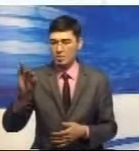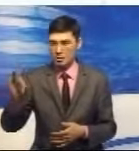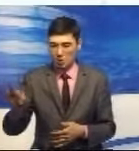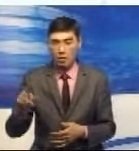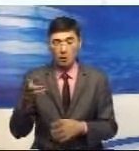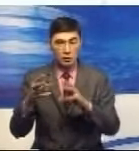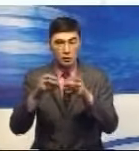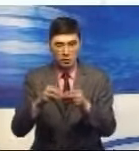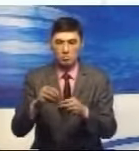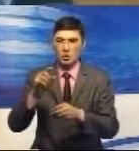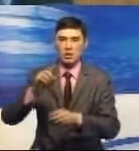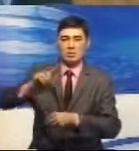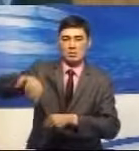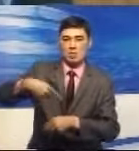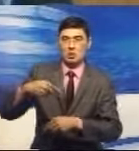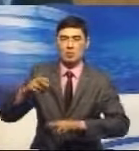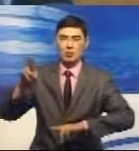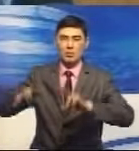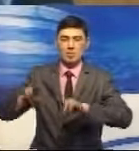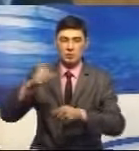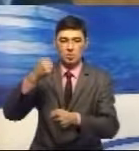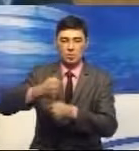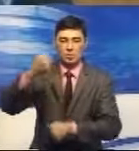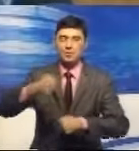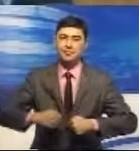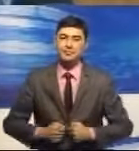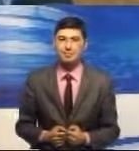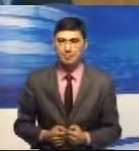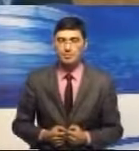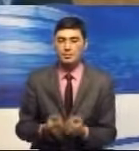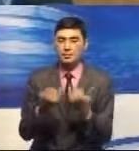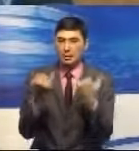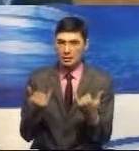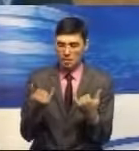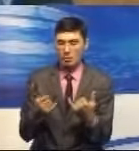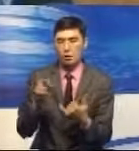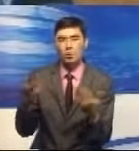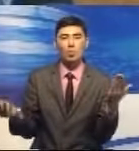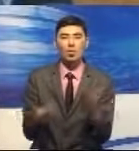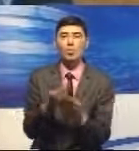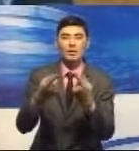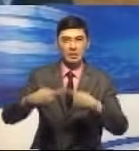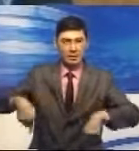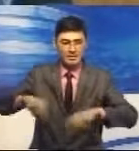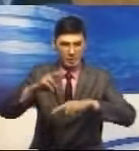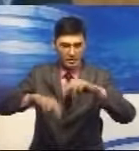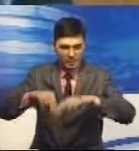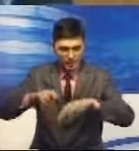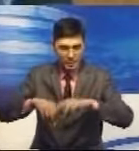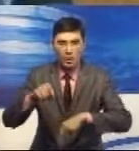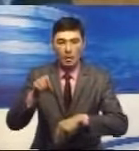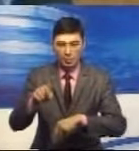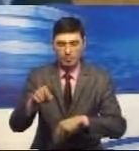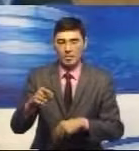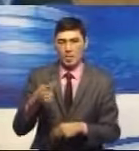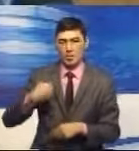бойынша қатаң талап қойылуды. За полтора года компания должна нам построить там. Бір жарым жыл ішінде компания ол жерге біз